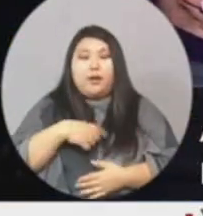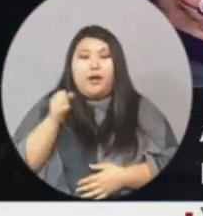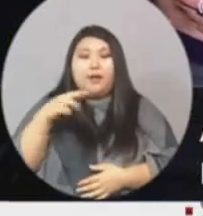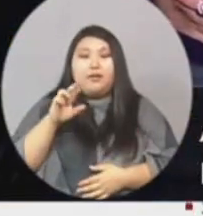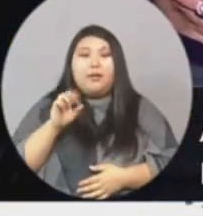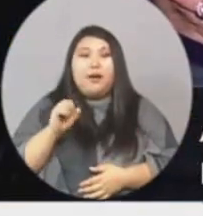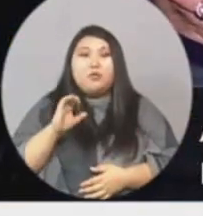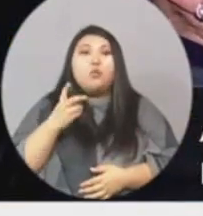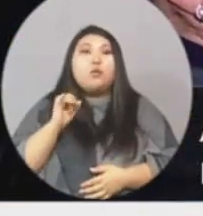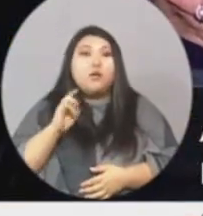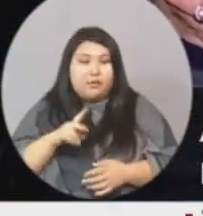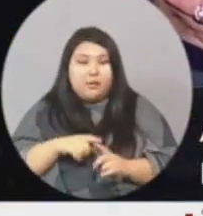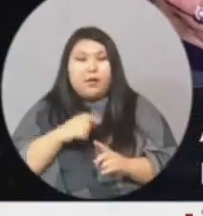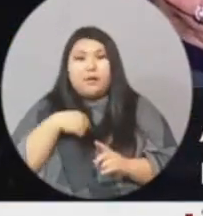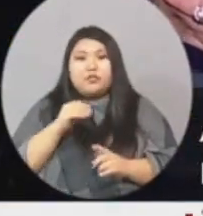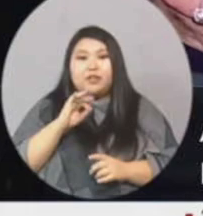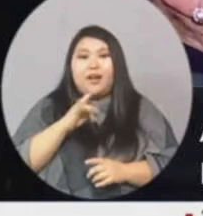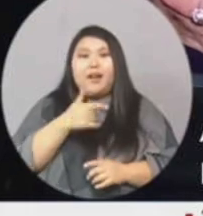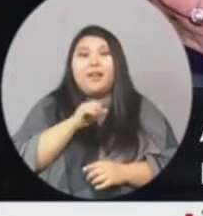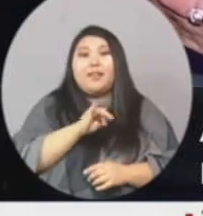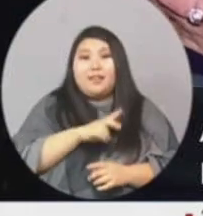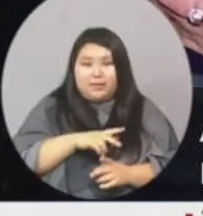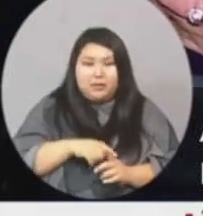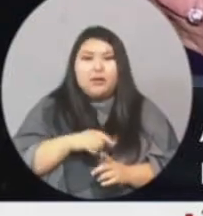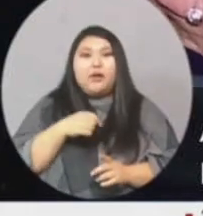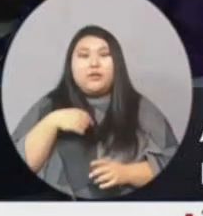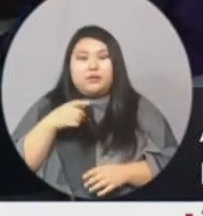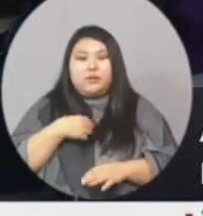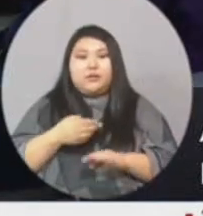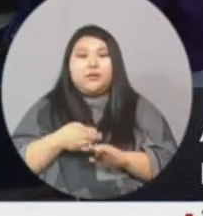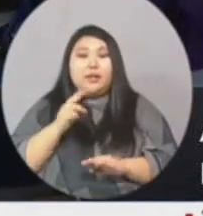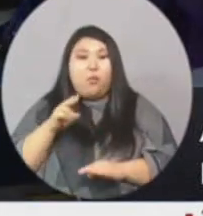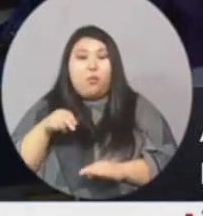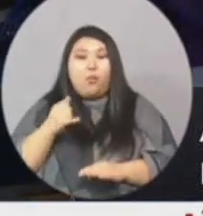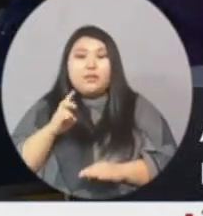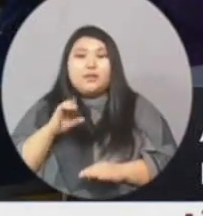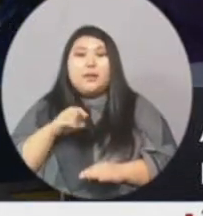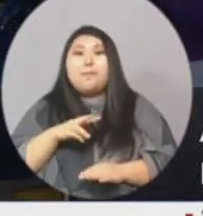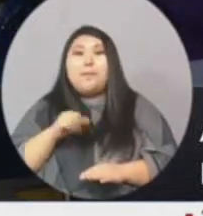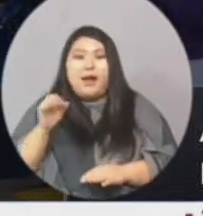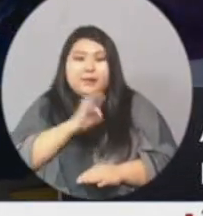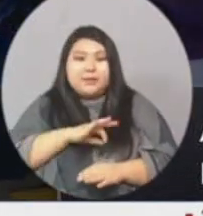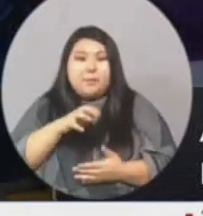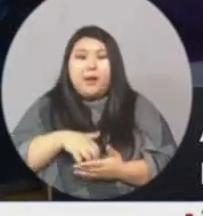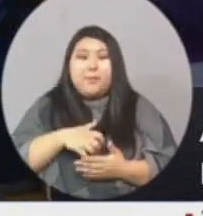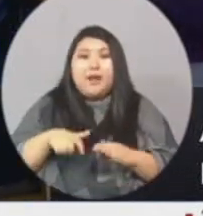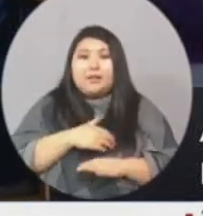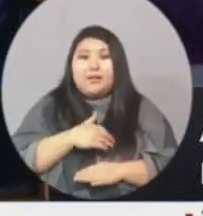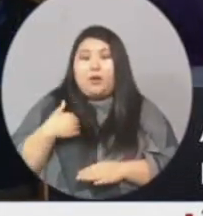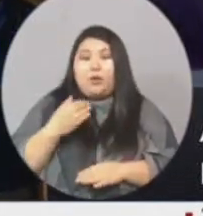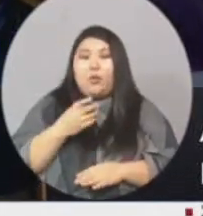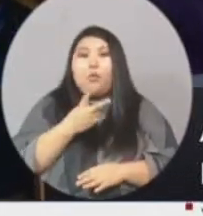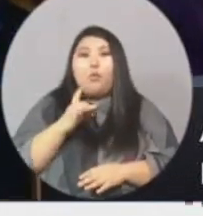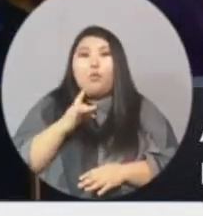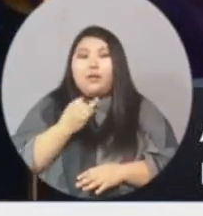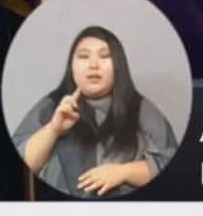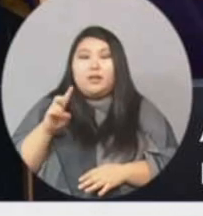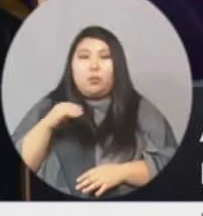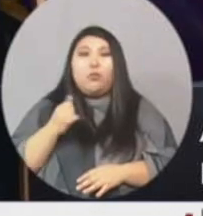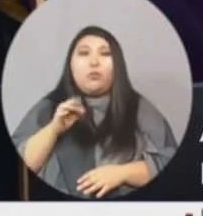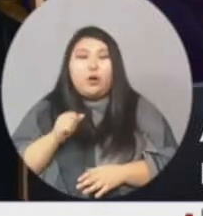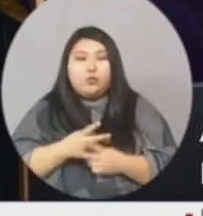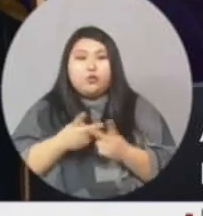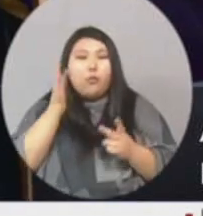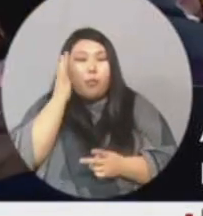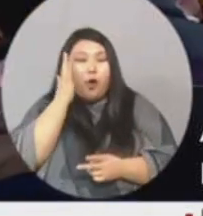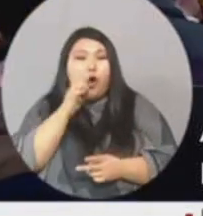ардчилсан намын үндэсний бодлогын хорооны гишүүн Жаргалан, Эмойл Группийн Захирал Пунсалма, Ашигт Малтмлын газрын даргасан Үүрийн Туяа, үндэсний бодлогын хорооны гишүүн